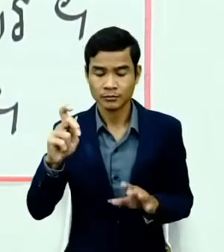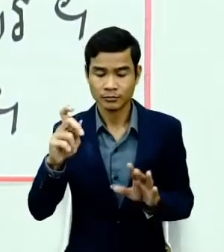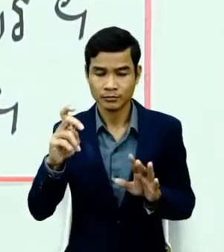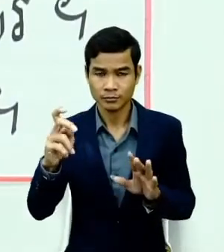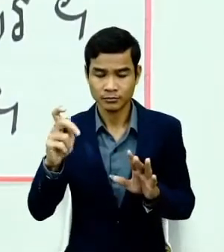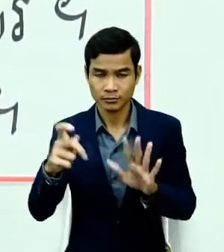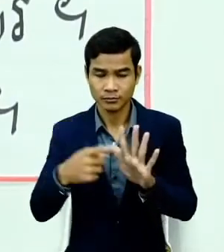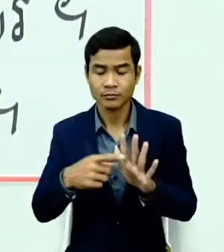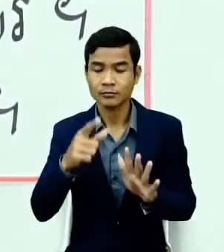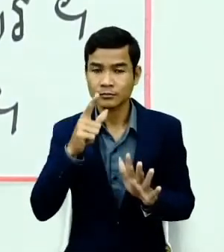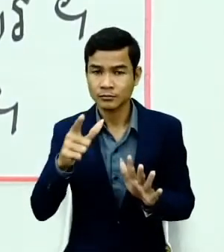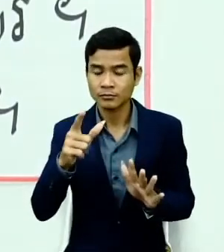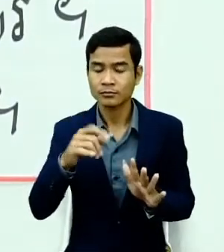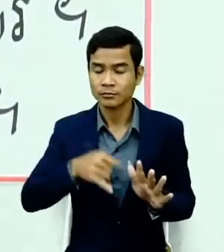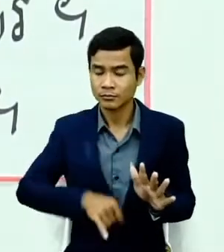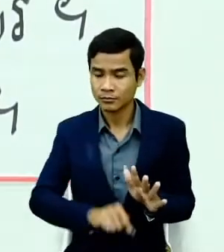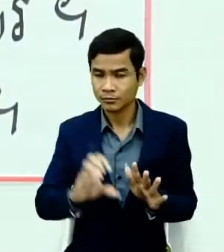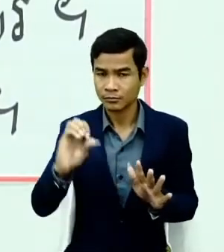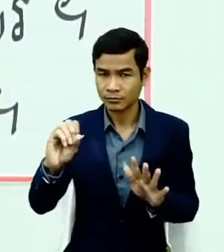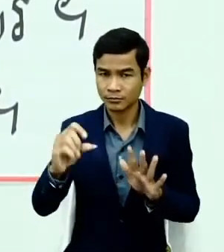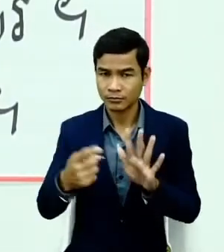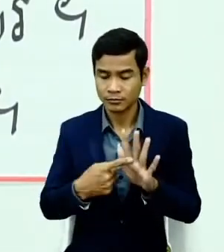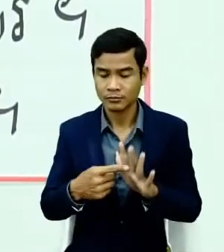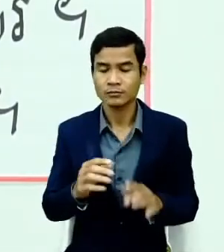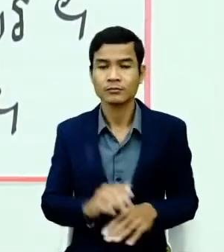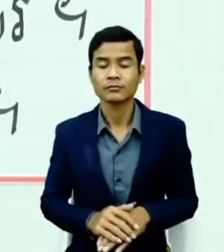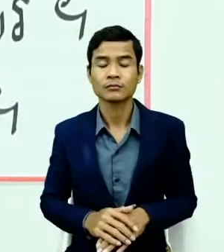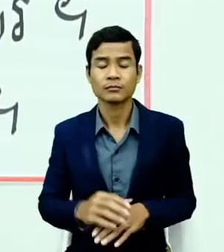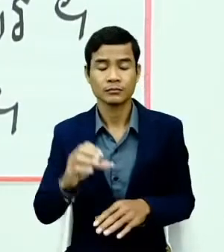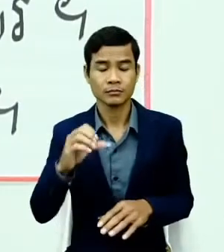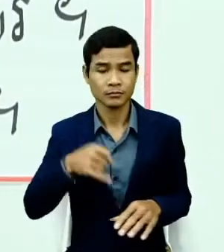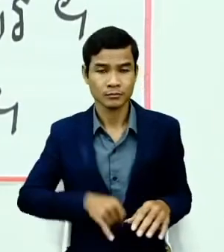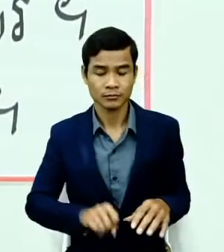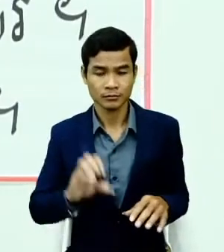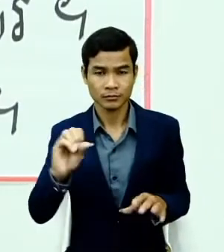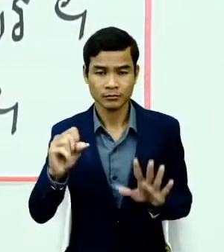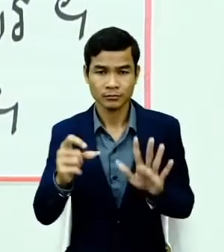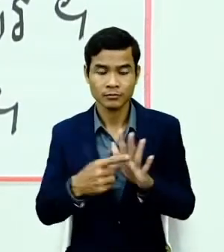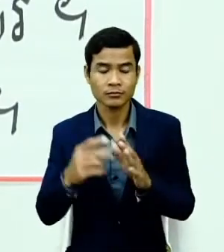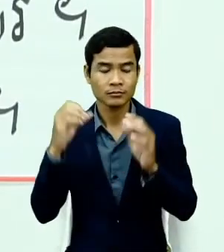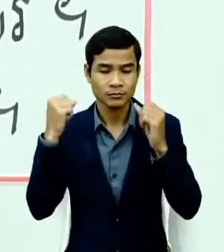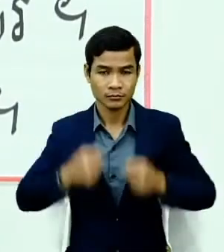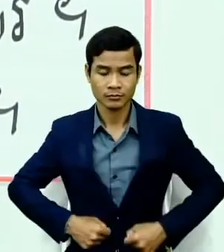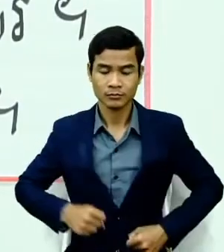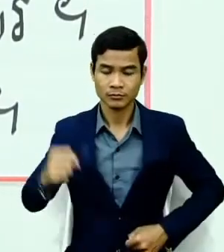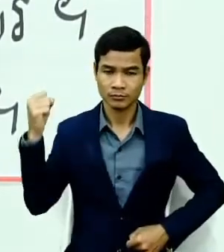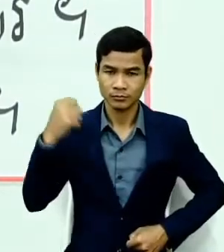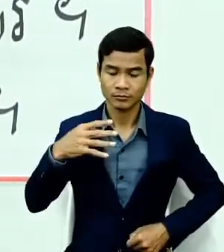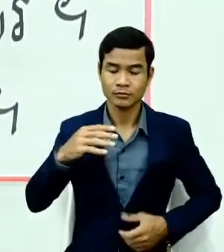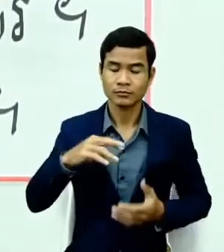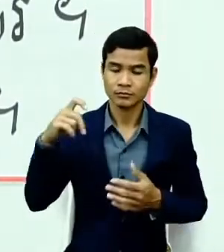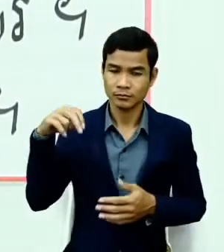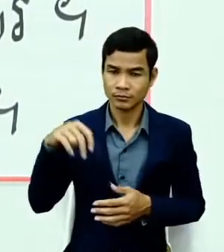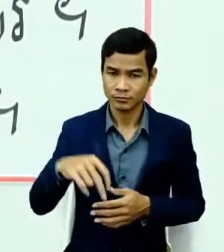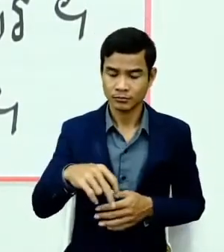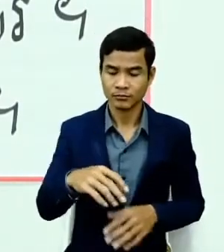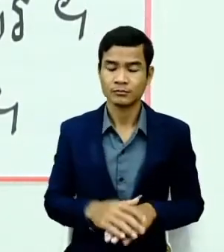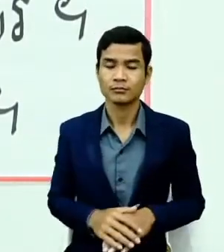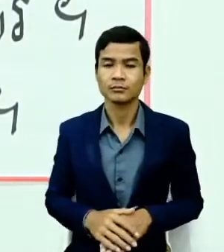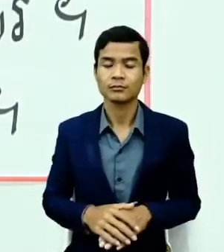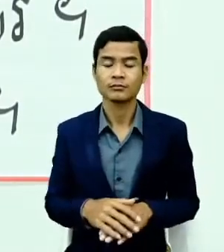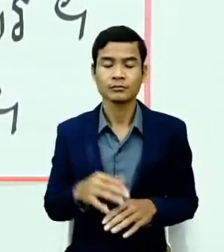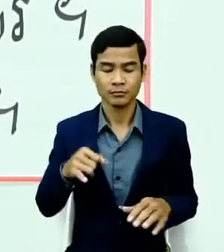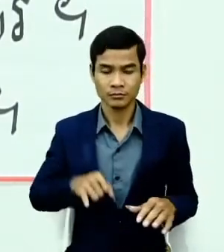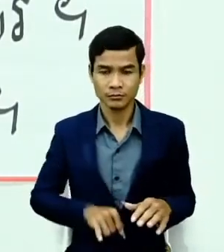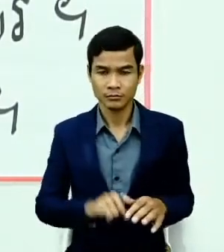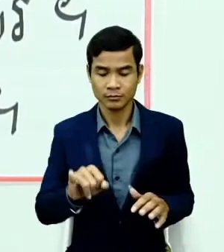តាចៅលឺចៅលឺលេកាផាចុះដី